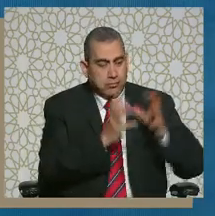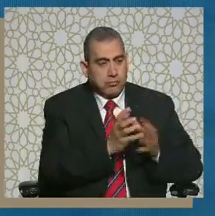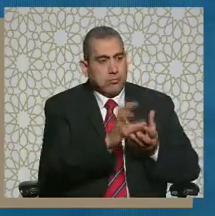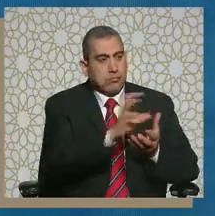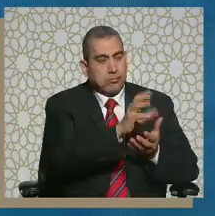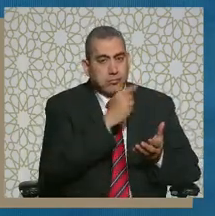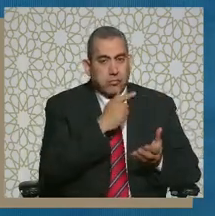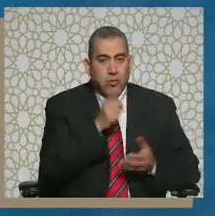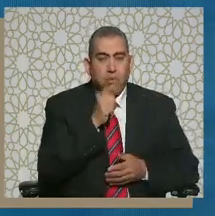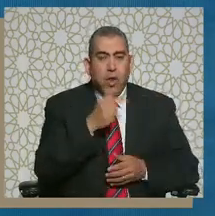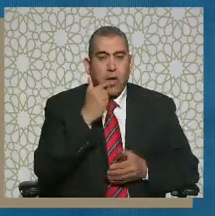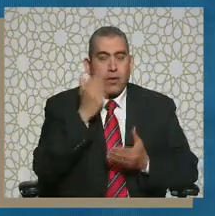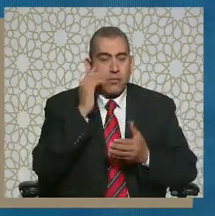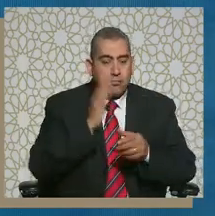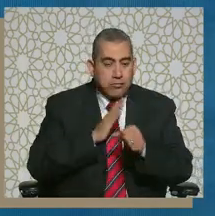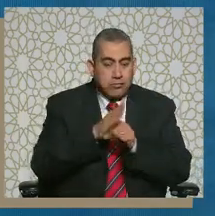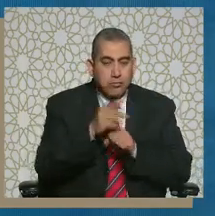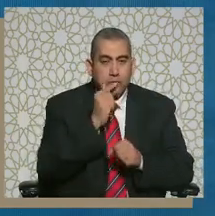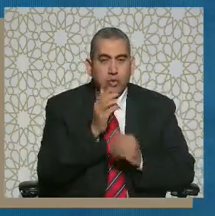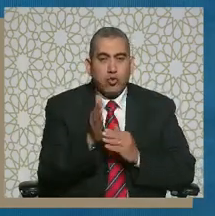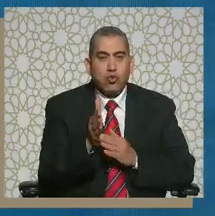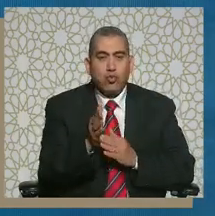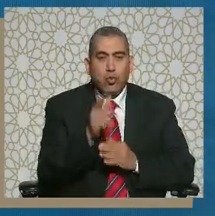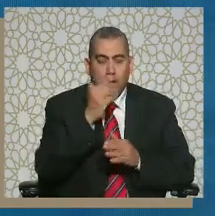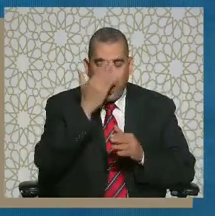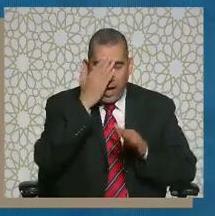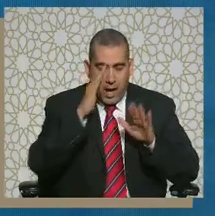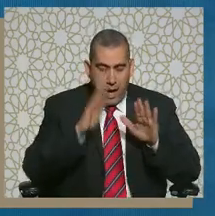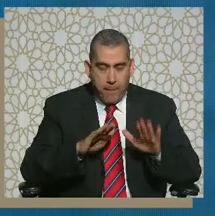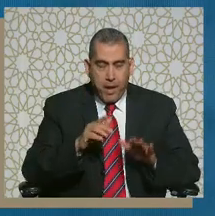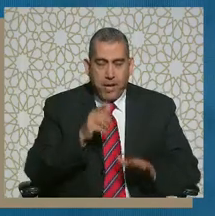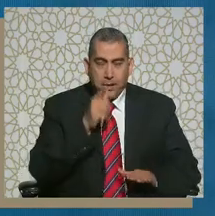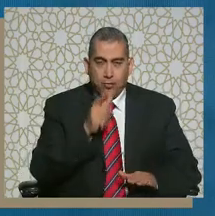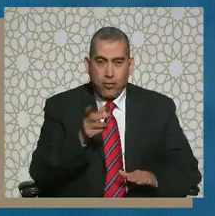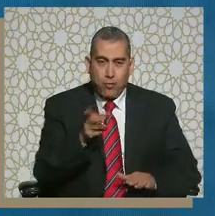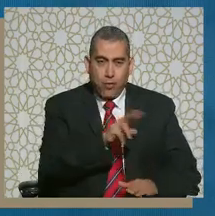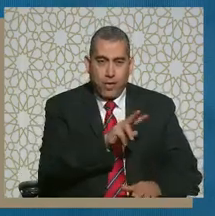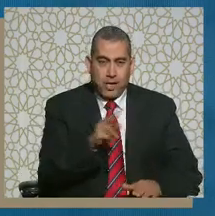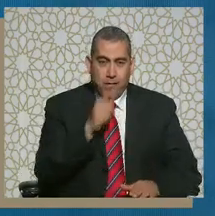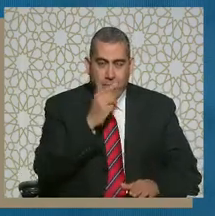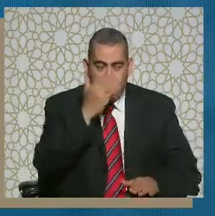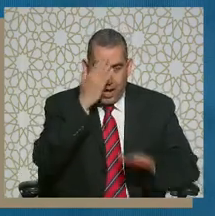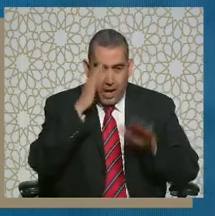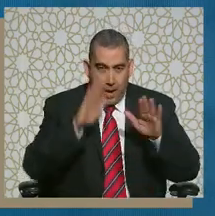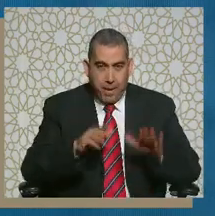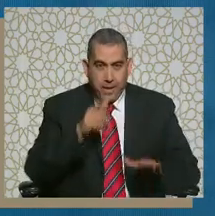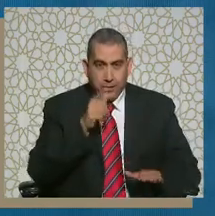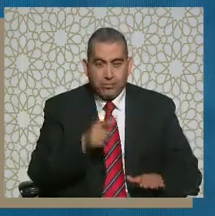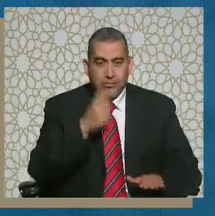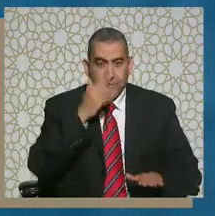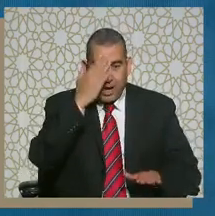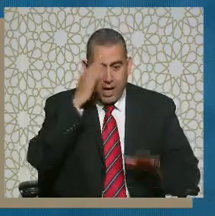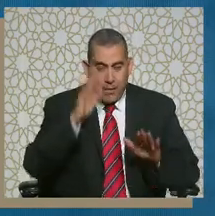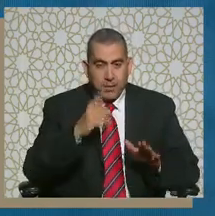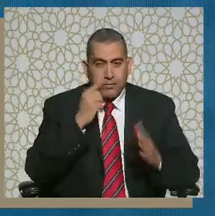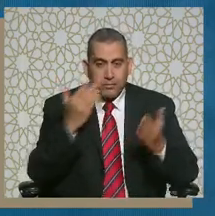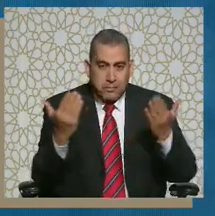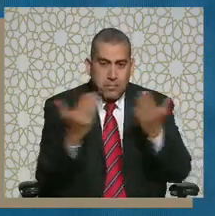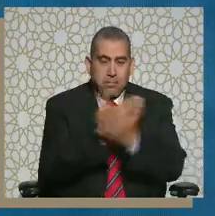هو النسك العباده لان العباده هنا كانت عباده